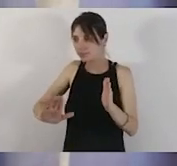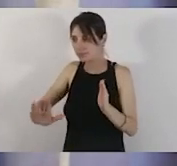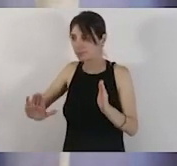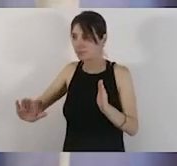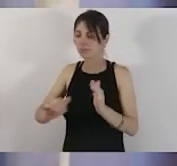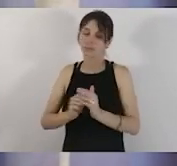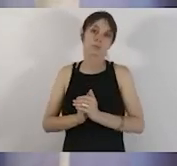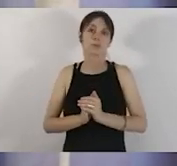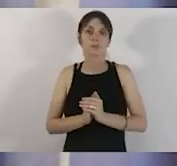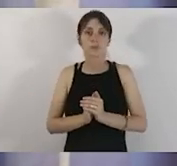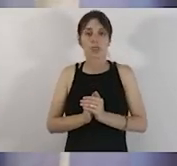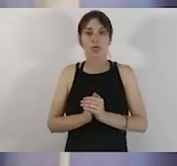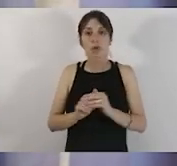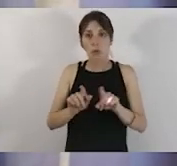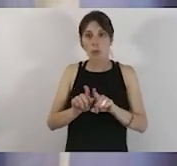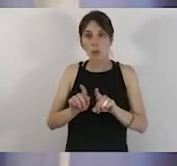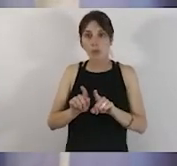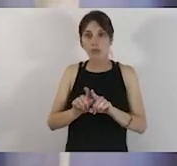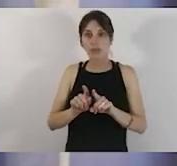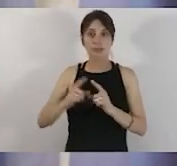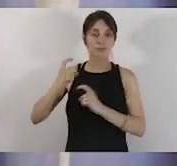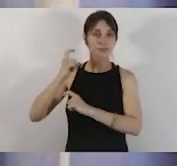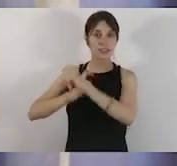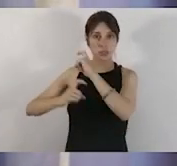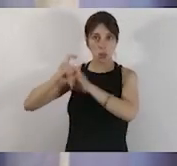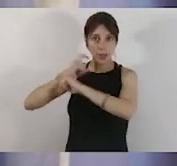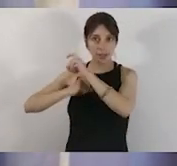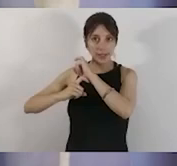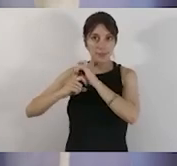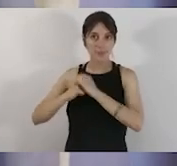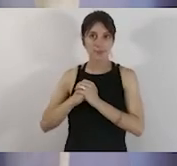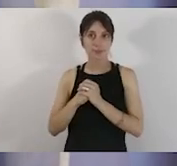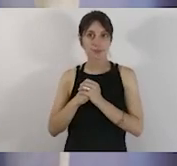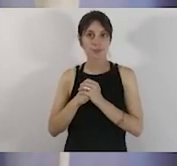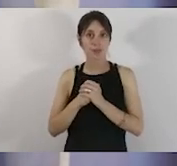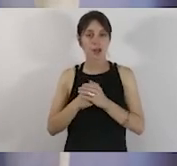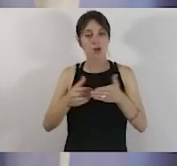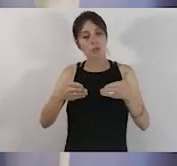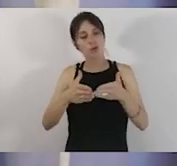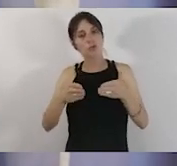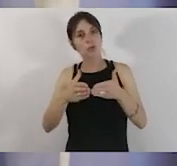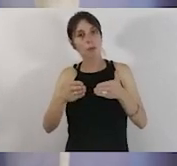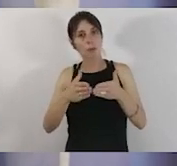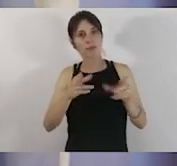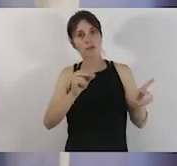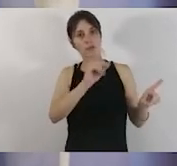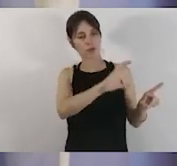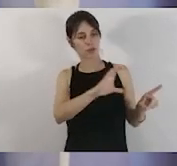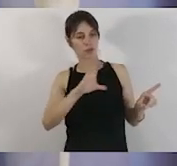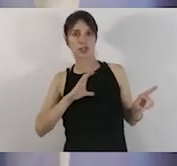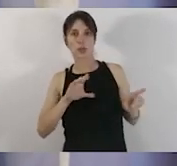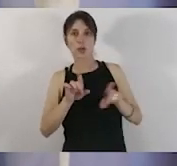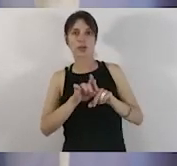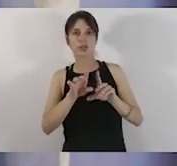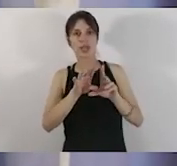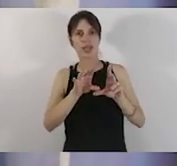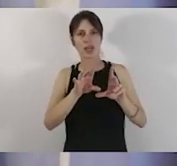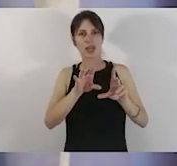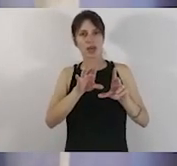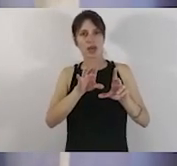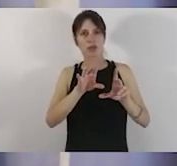Je vous ai mis aussi un historique, je l'ai demandé, des dotations et reports depuis 4